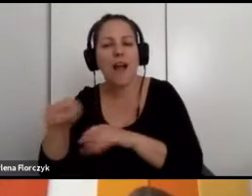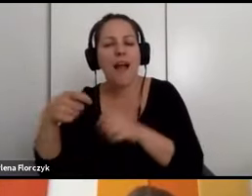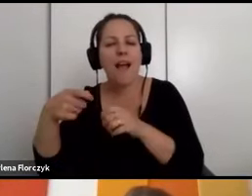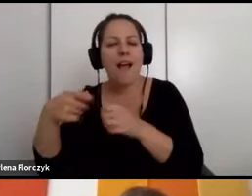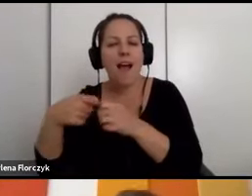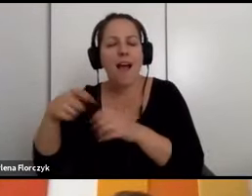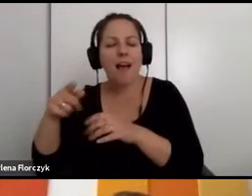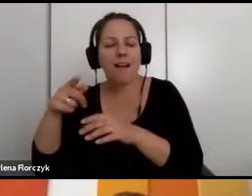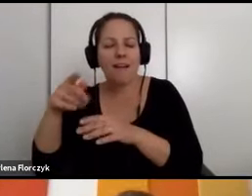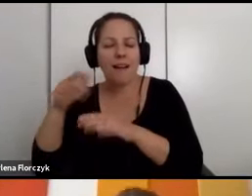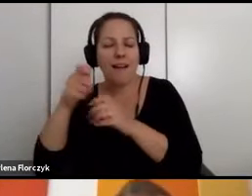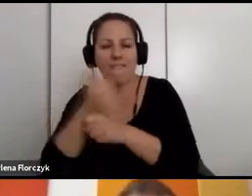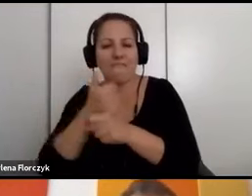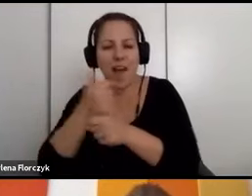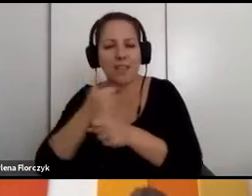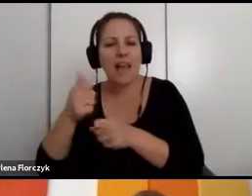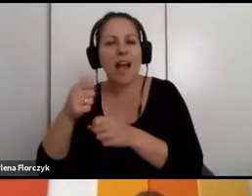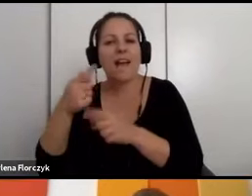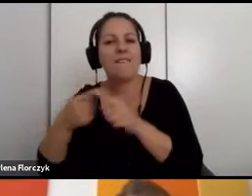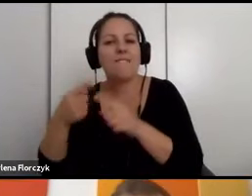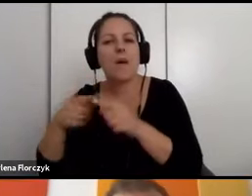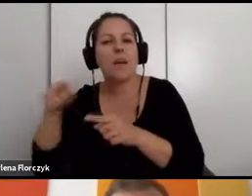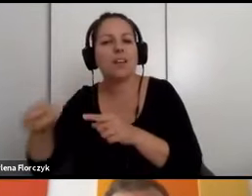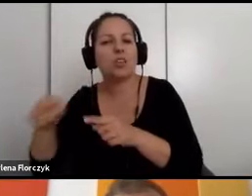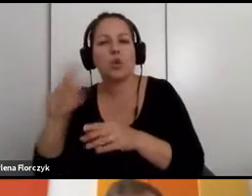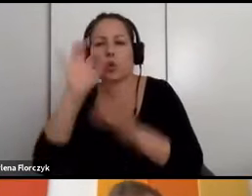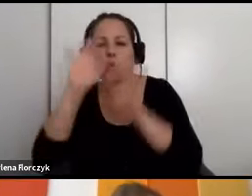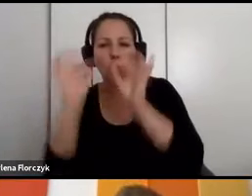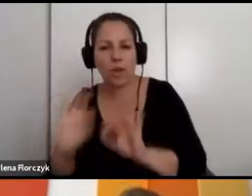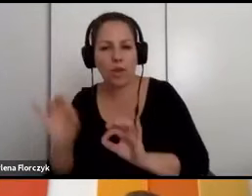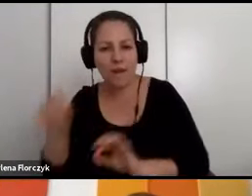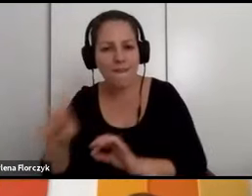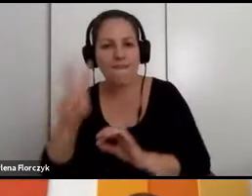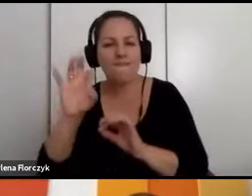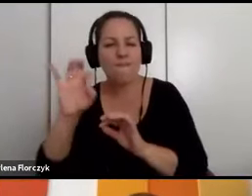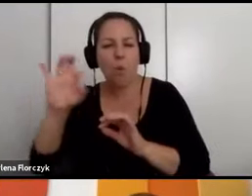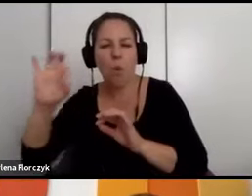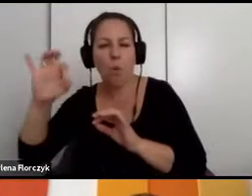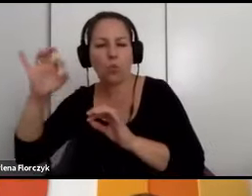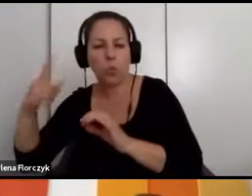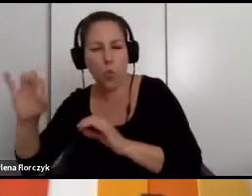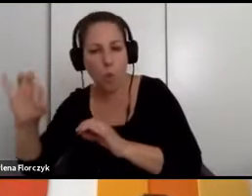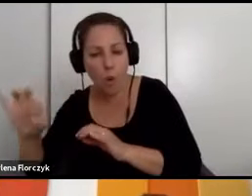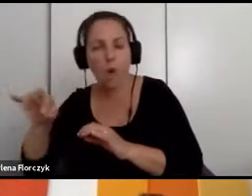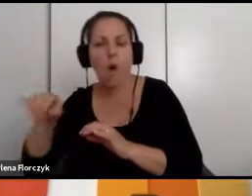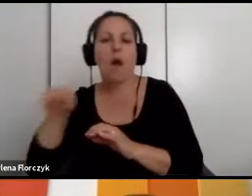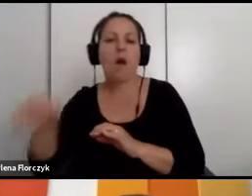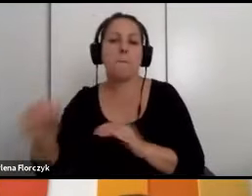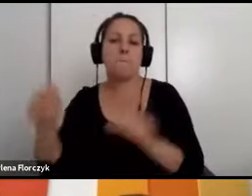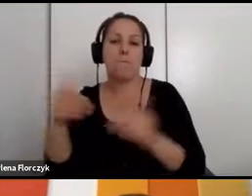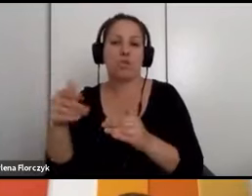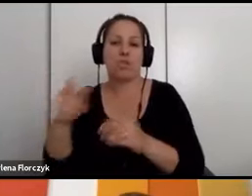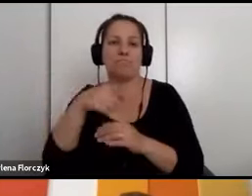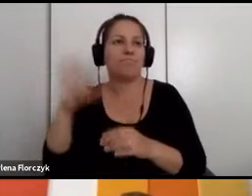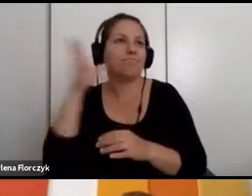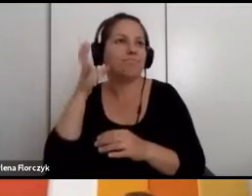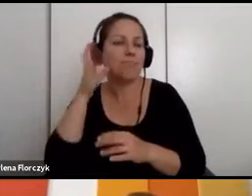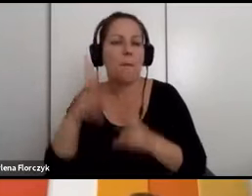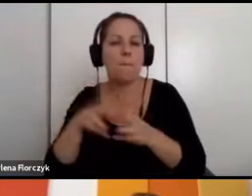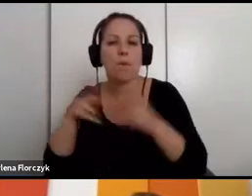Kawałek Sztuki. To jest wymianka ubrań, która się nazywa wudun, a to słowo jest nieprzypadkowe, bo możecie je usłyszeć